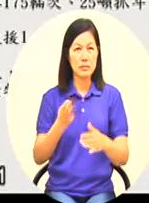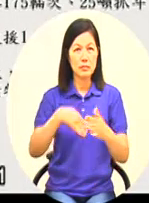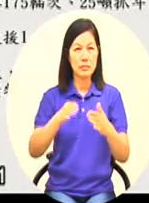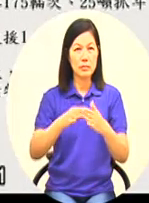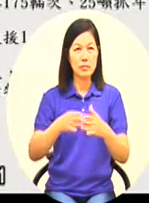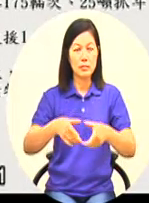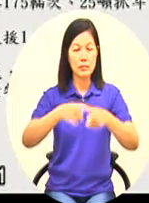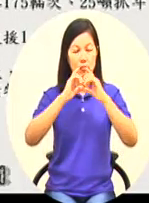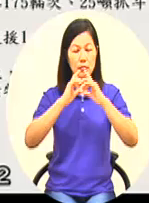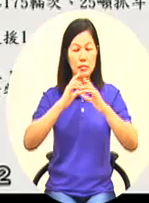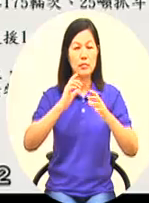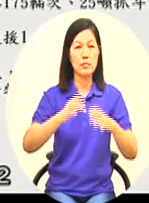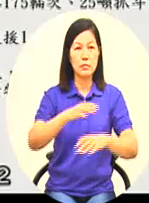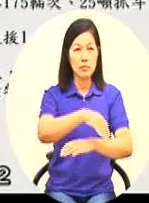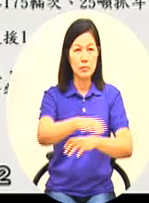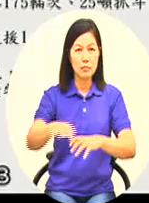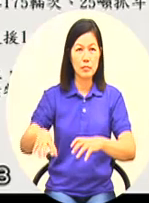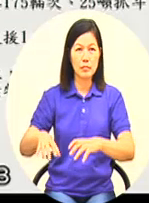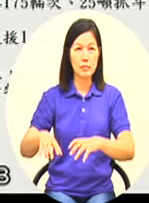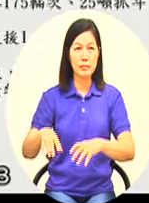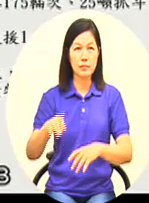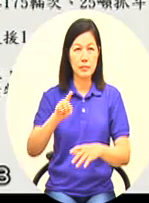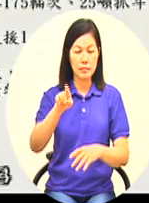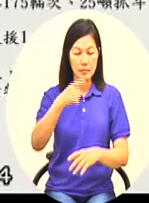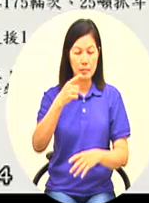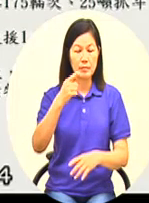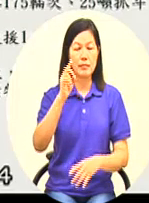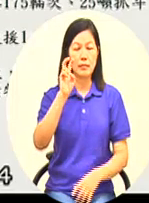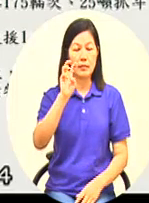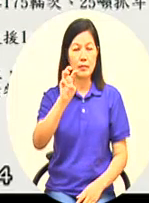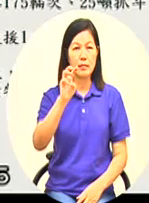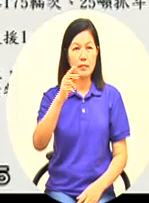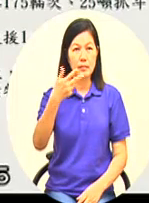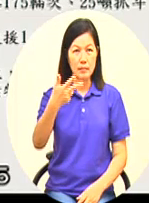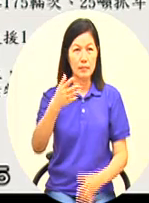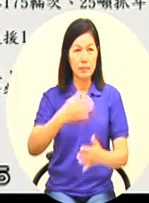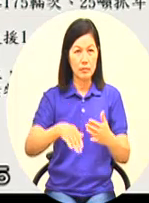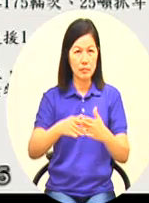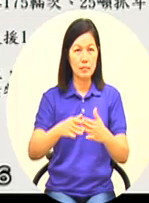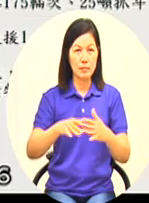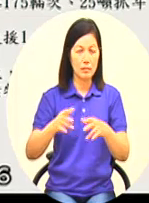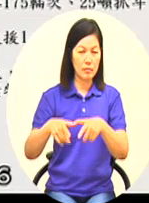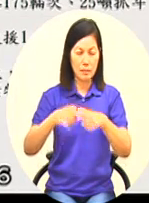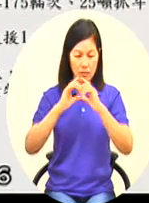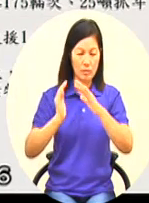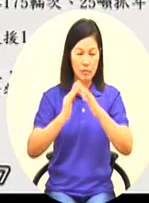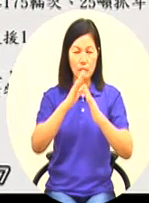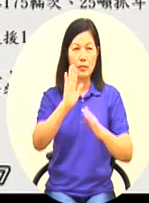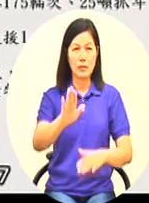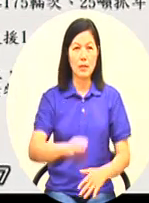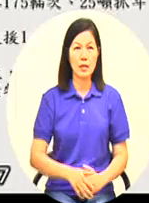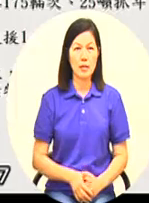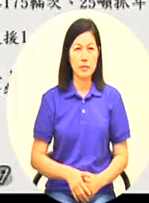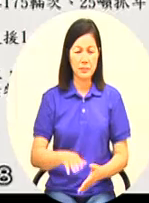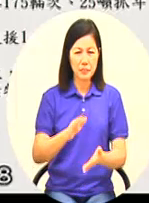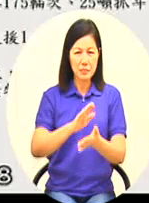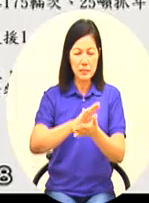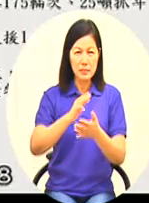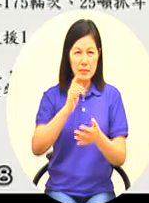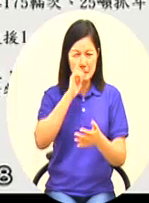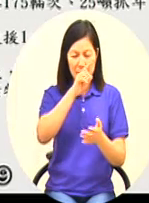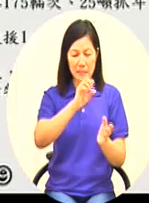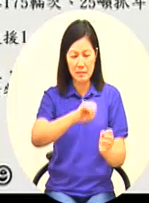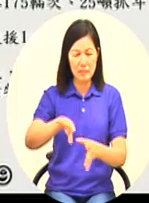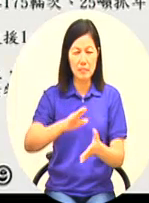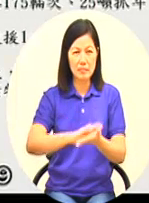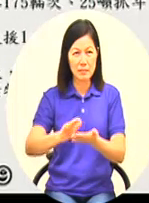有137所的学校。那这些灾后的一个废弃物的清除很吓人，总共就有